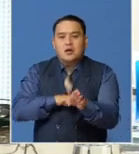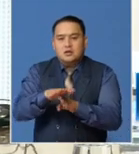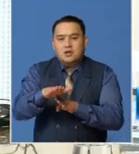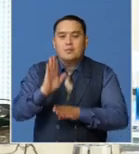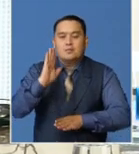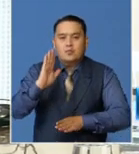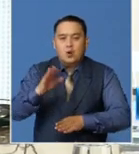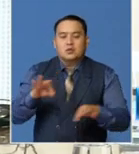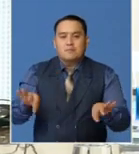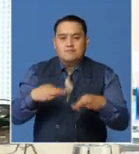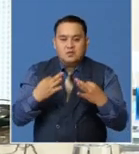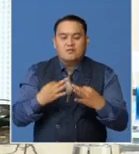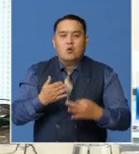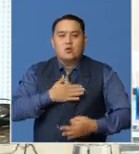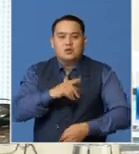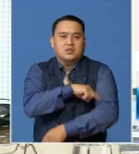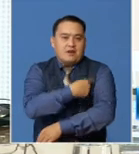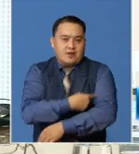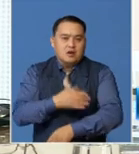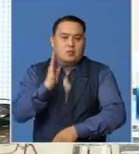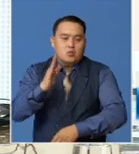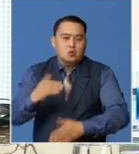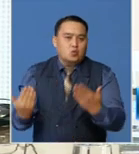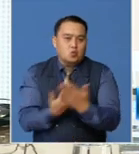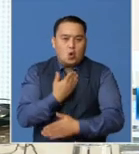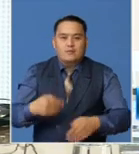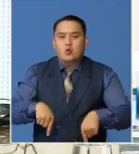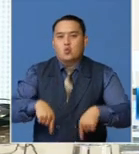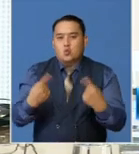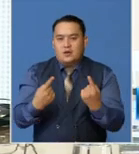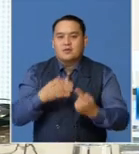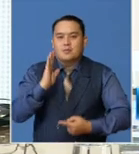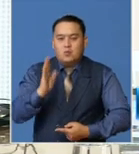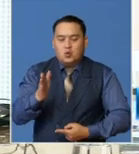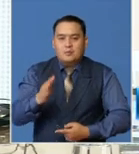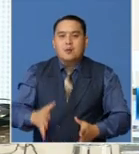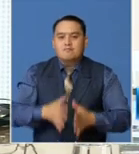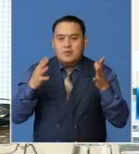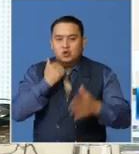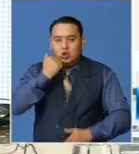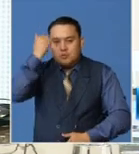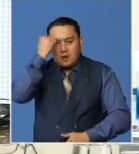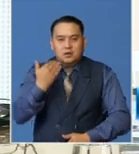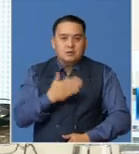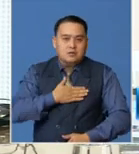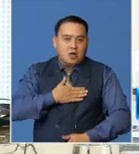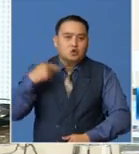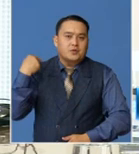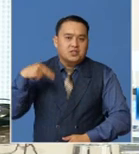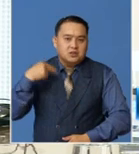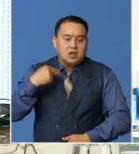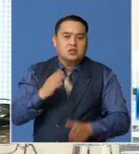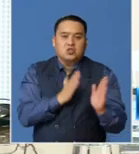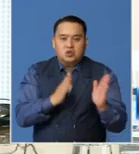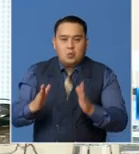ельпасо позволят сфере здравоохранения страны выйти на новый уровень я хочу сказать большое спасибо вам и нашему президенту за